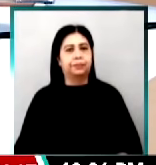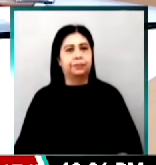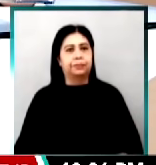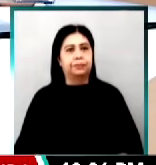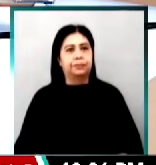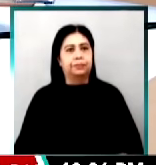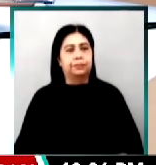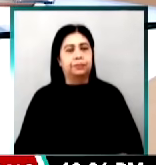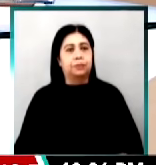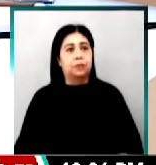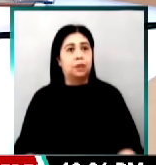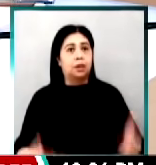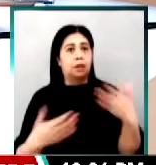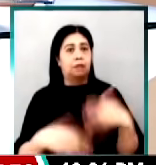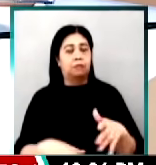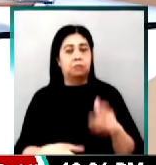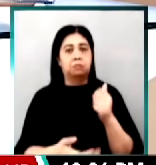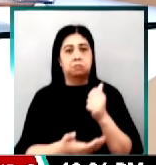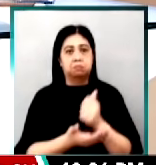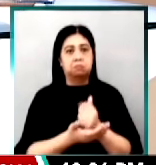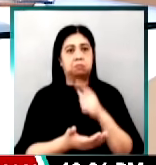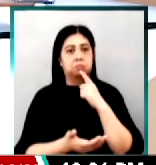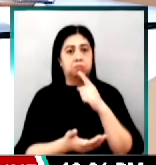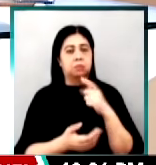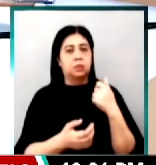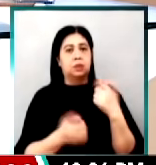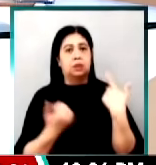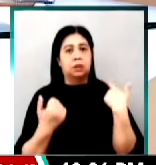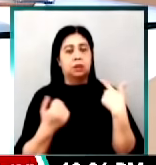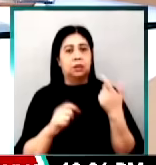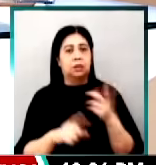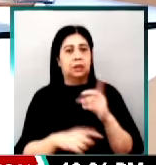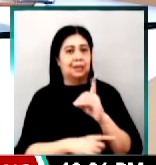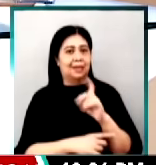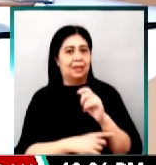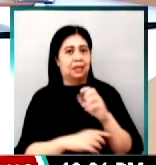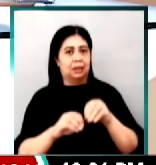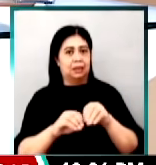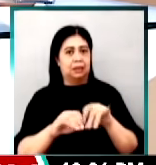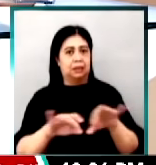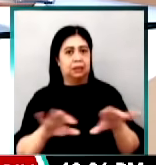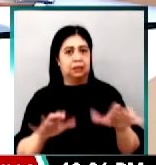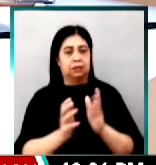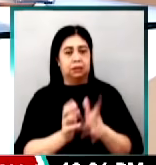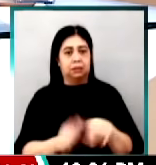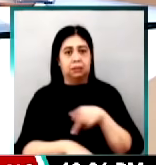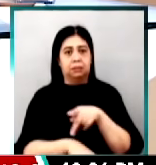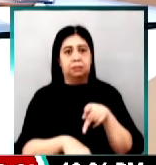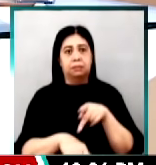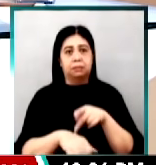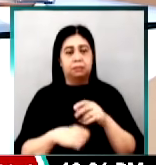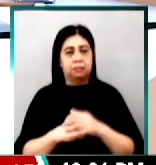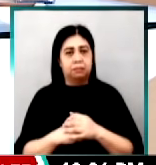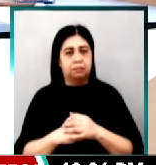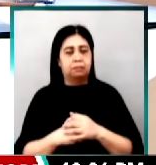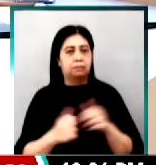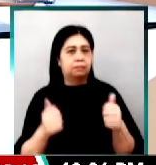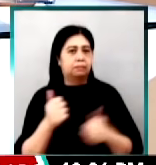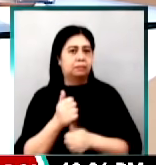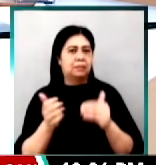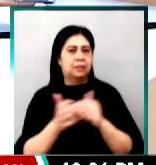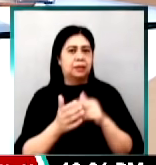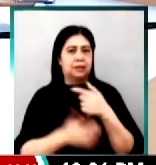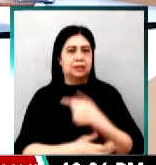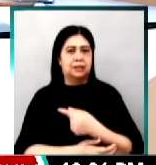Matapos makumpirma na may local transmission na ng Delta variant ng COVID-19 sa Pilipinas, isinailalim muli sa general